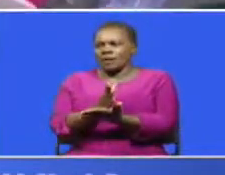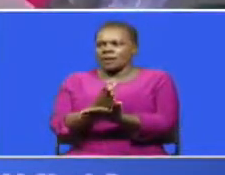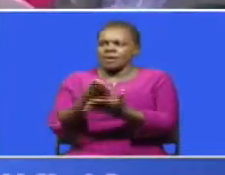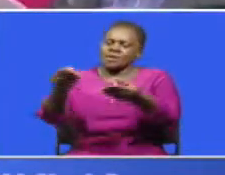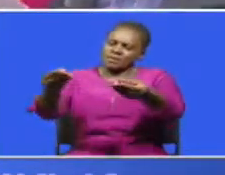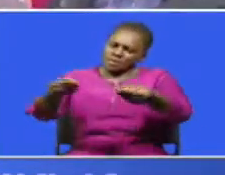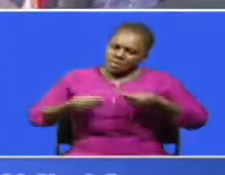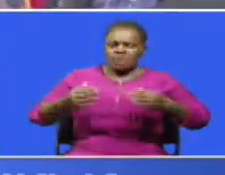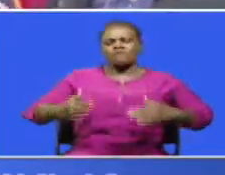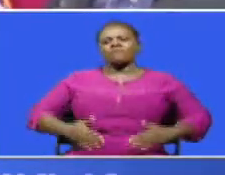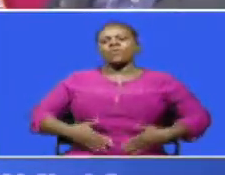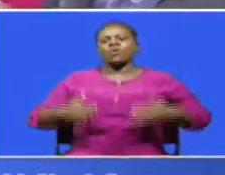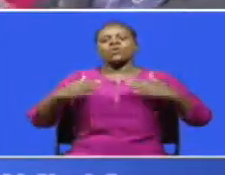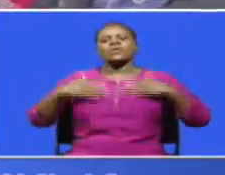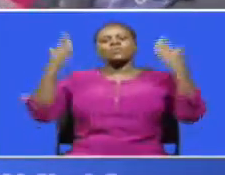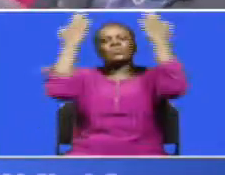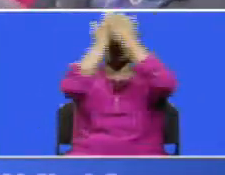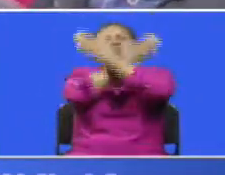Wanipie leo nichukue usiku.